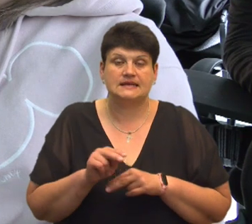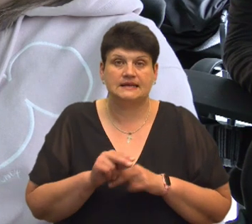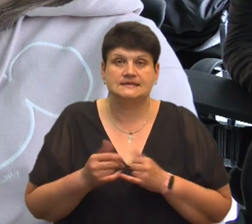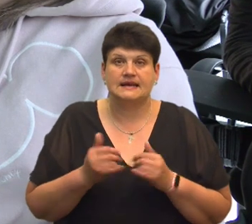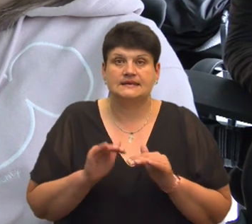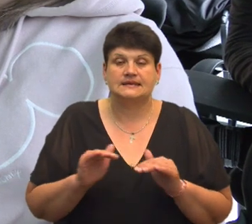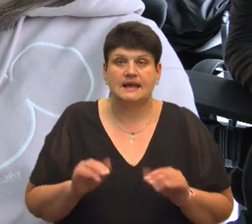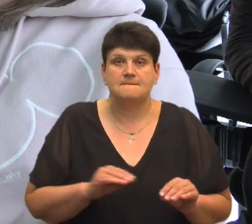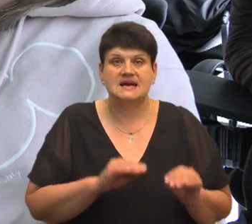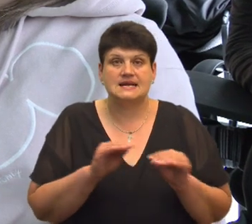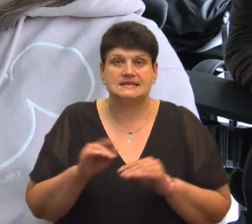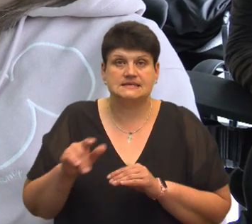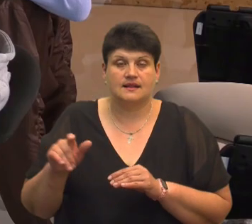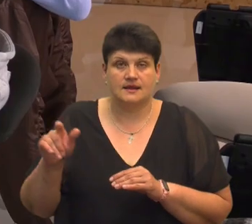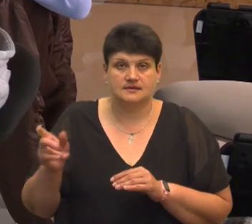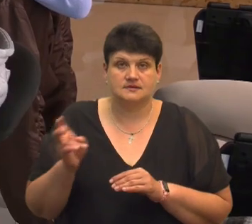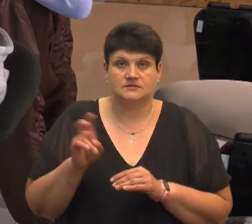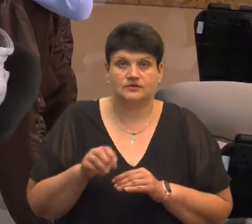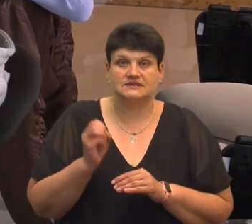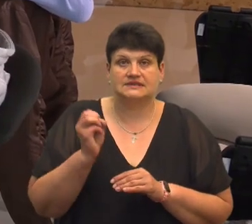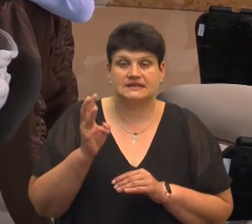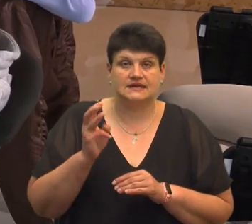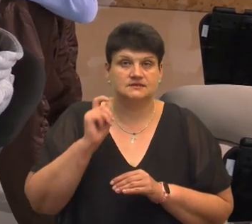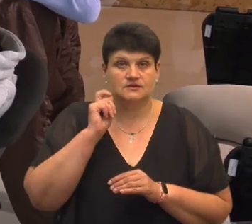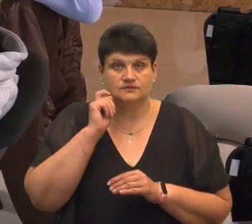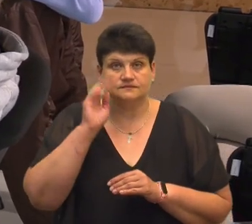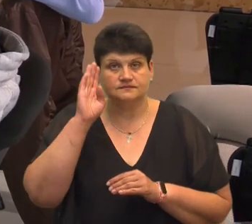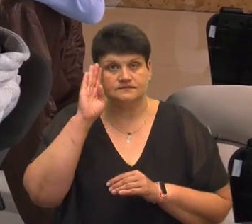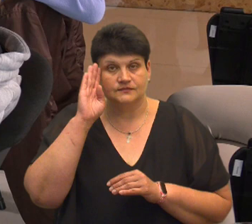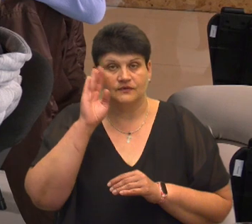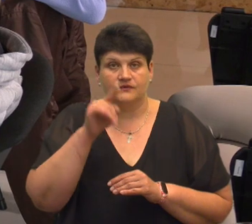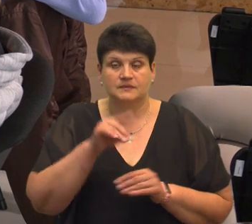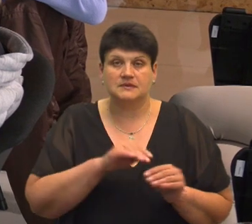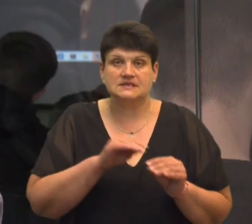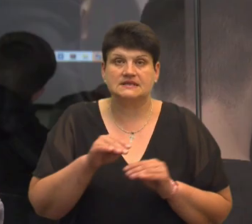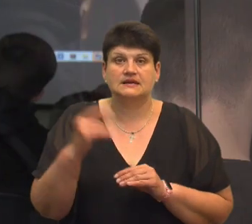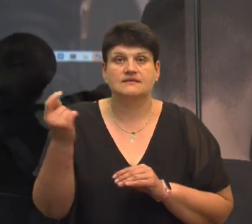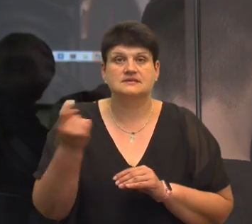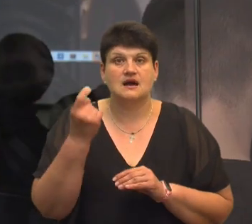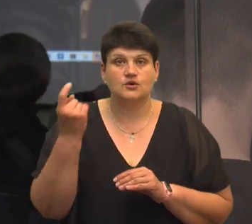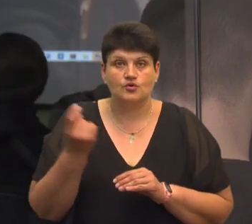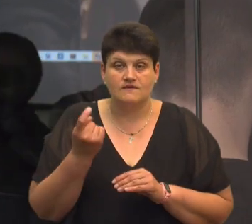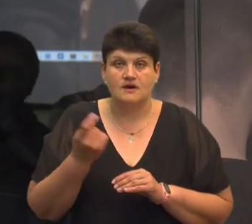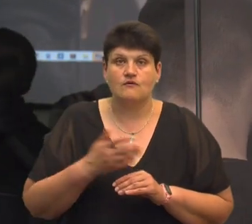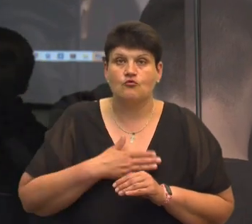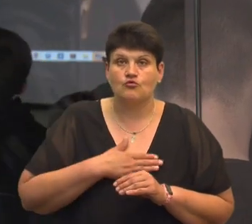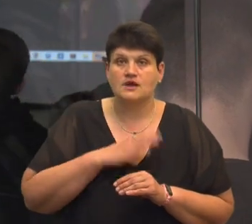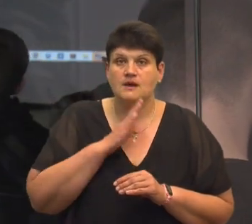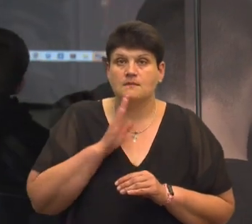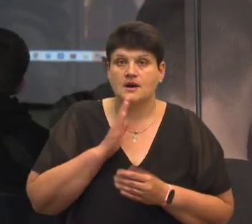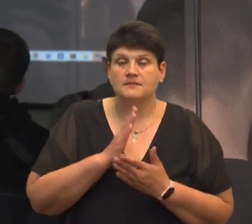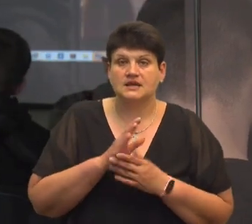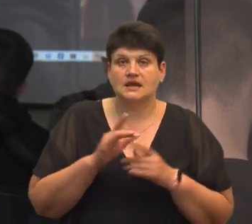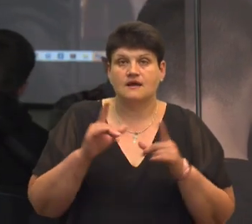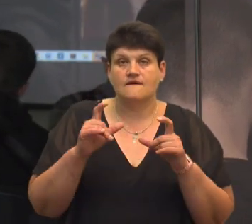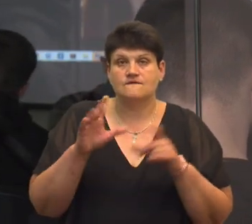Навчатися фотографувати прийшов 13-річний Олександр Касяненко. Він переселився з Харкова. У моєї мами є